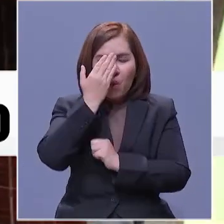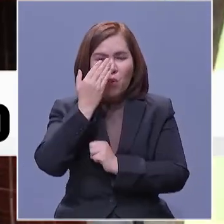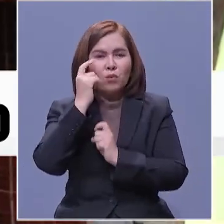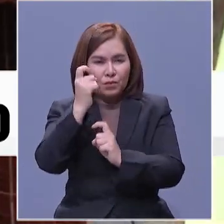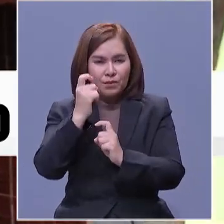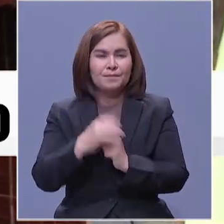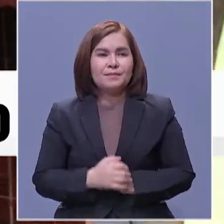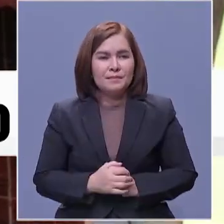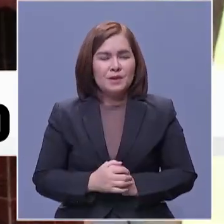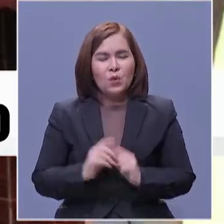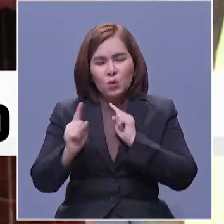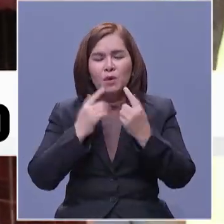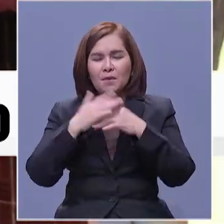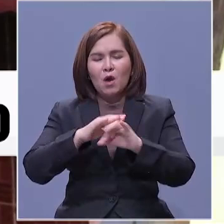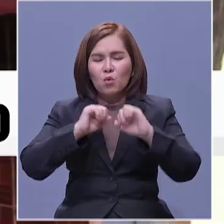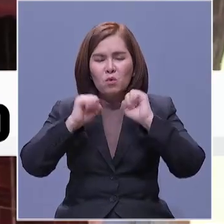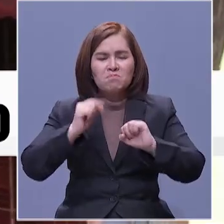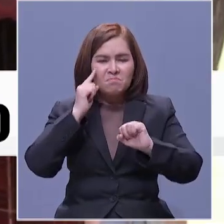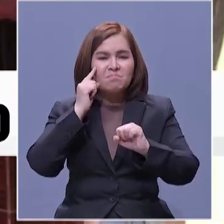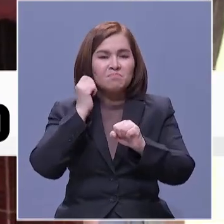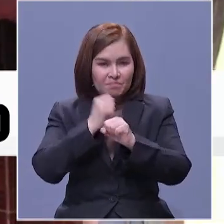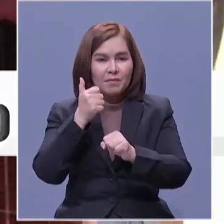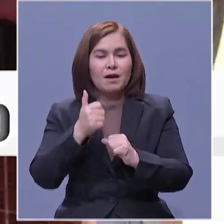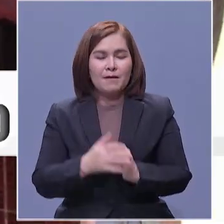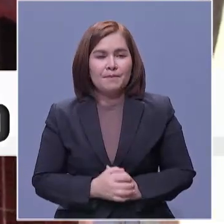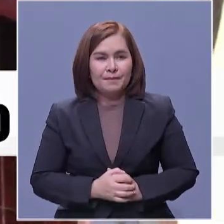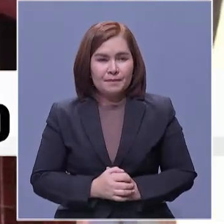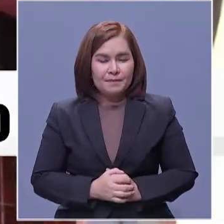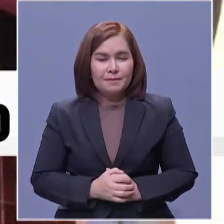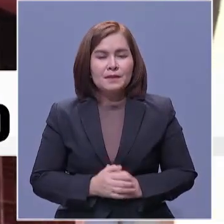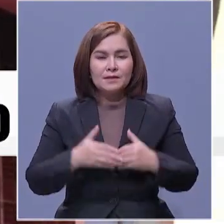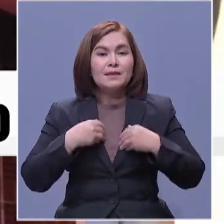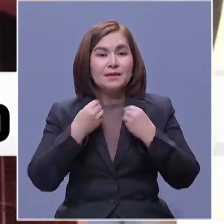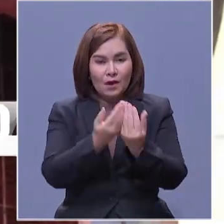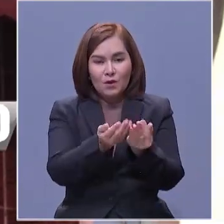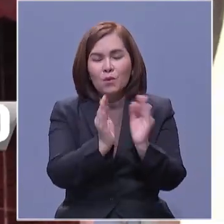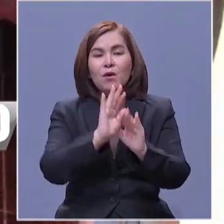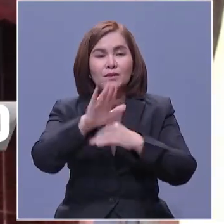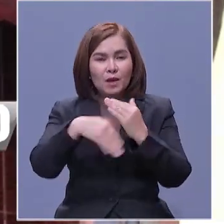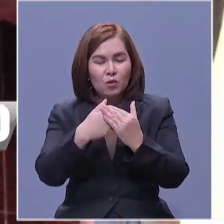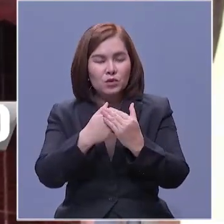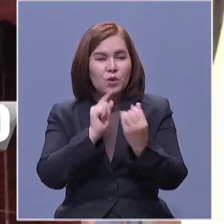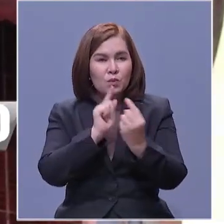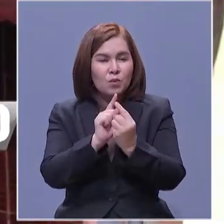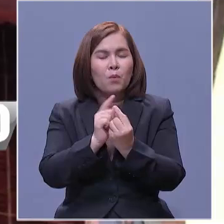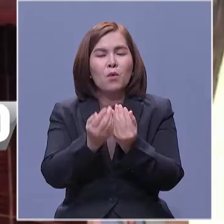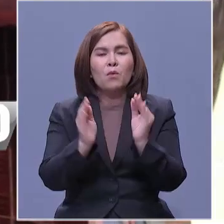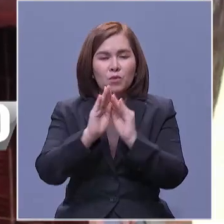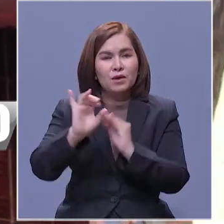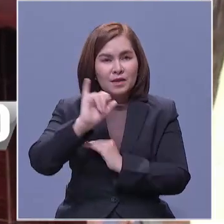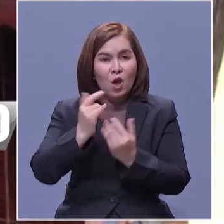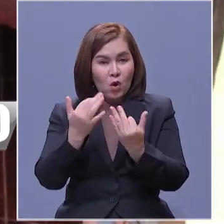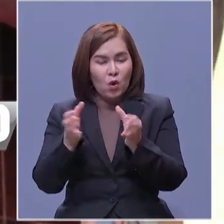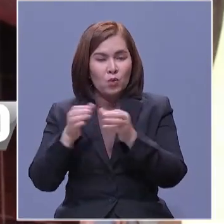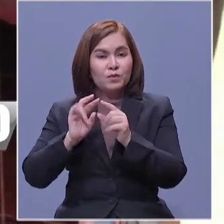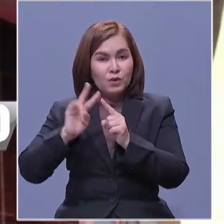ช่ค่ะ ก็น่าจะคุยกันได้นะ หวังว่าจะเป็นอย่างนั้นนะคะ ครับ ยินดีด้วยกับทุกคนที่กลับมาปลอดภัยแล้วเดี๋ยวเรารอรับล็อต2